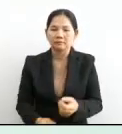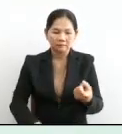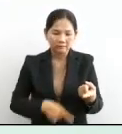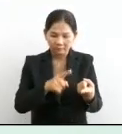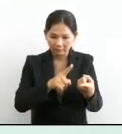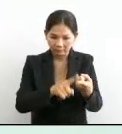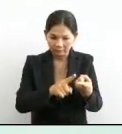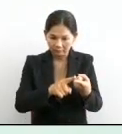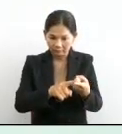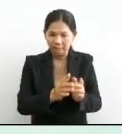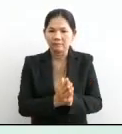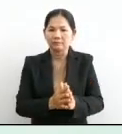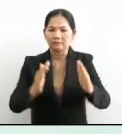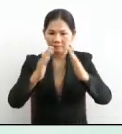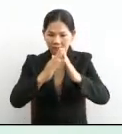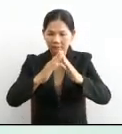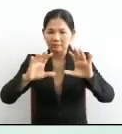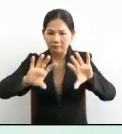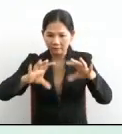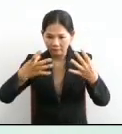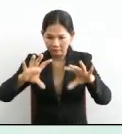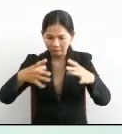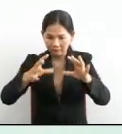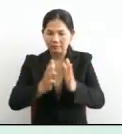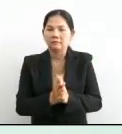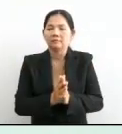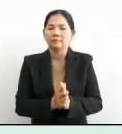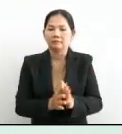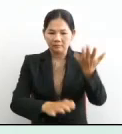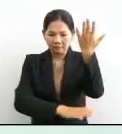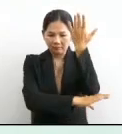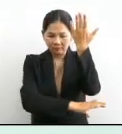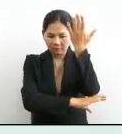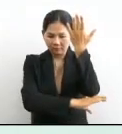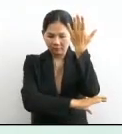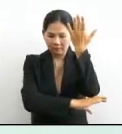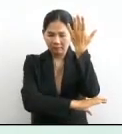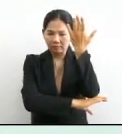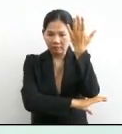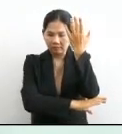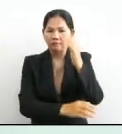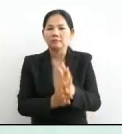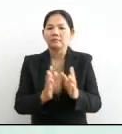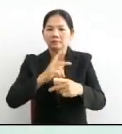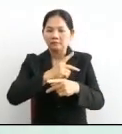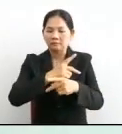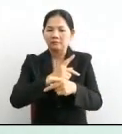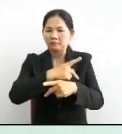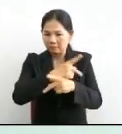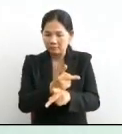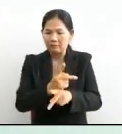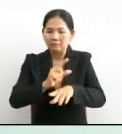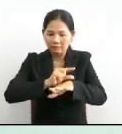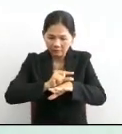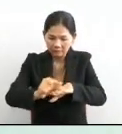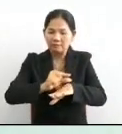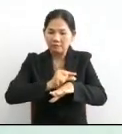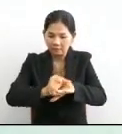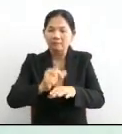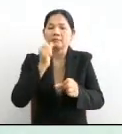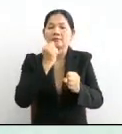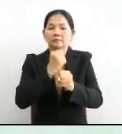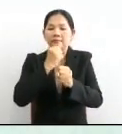mùi nóng rộng chạc ta kê dọc mớm đầm lồng mí từ cái chân này thuơ chìa với